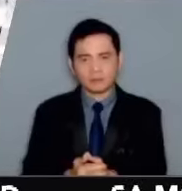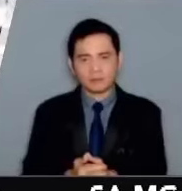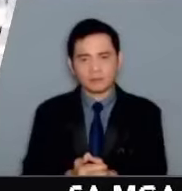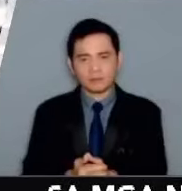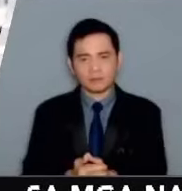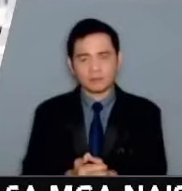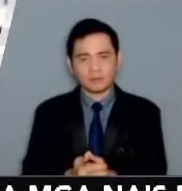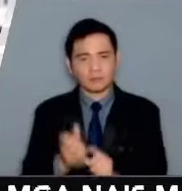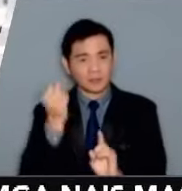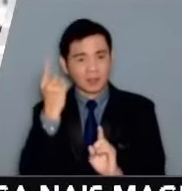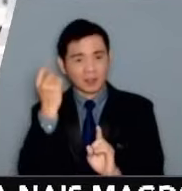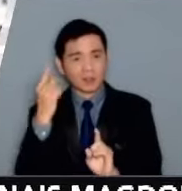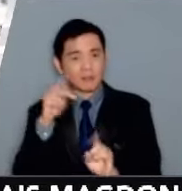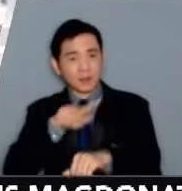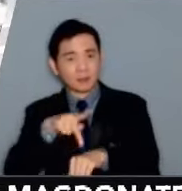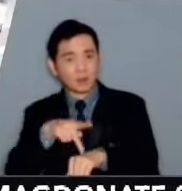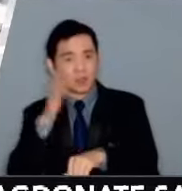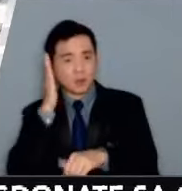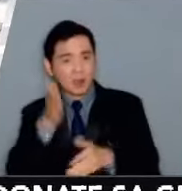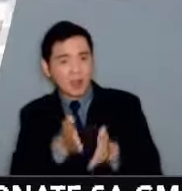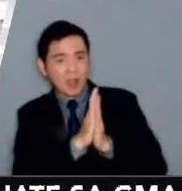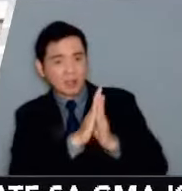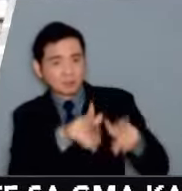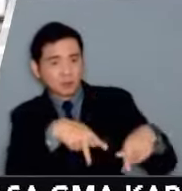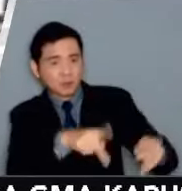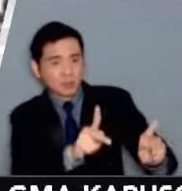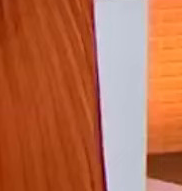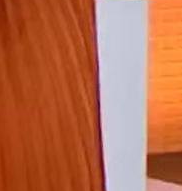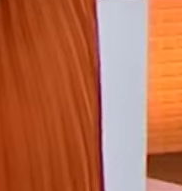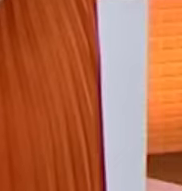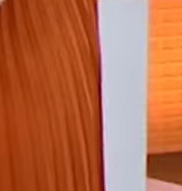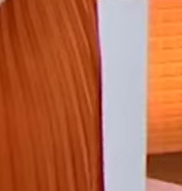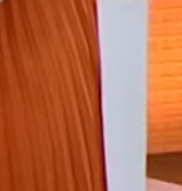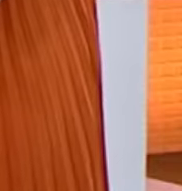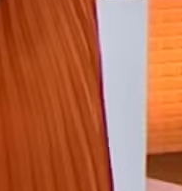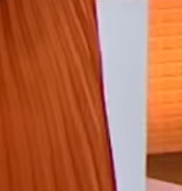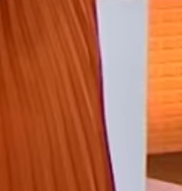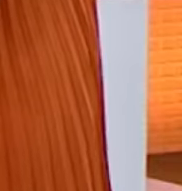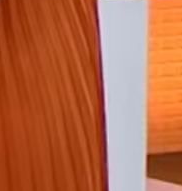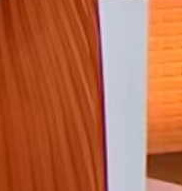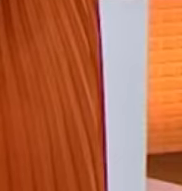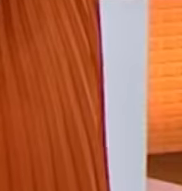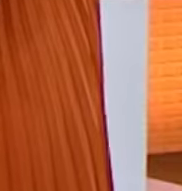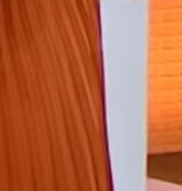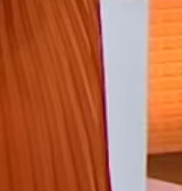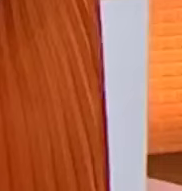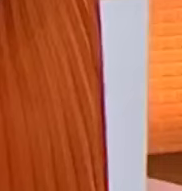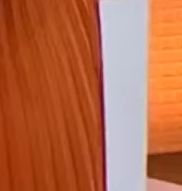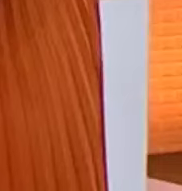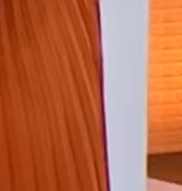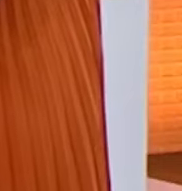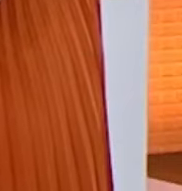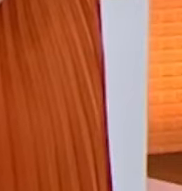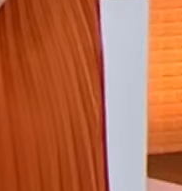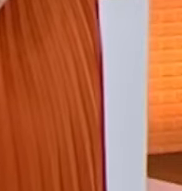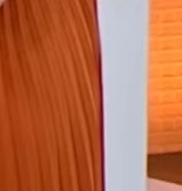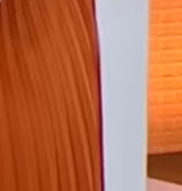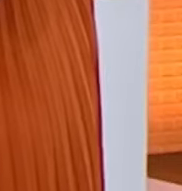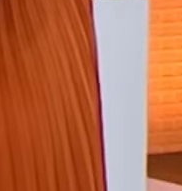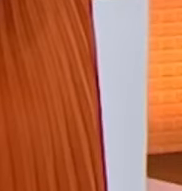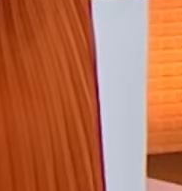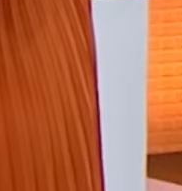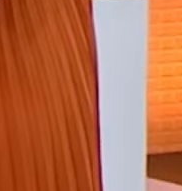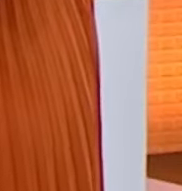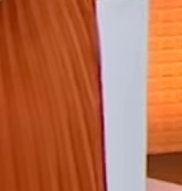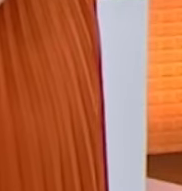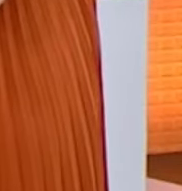ang Pilipinas sa China para rito. Mga kapuso, para una ka sa mga balita, mag-subscribe sa GMA Integrated News